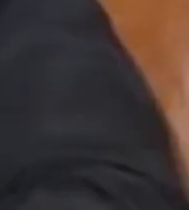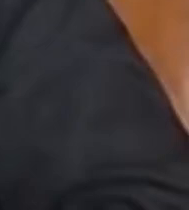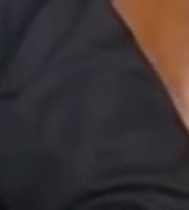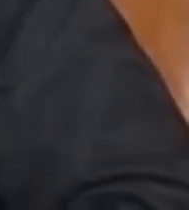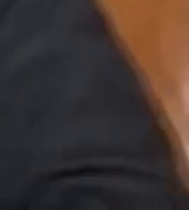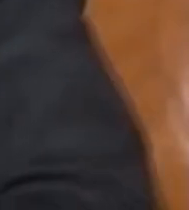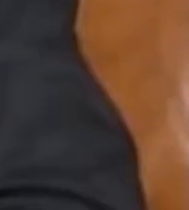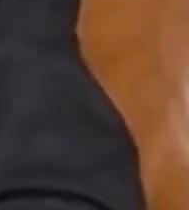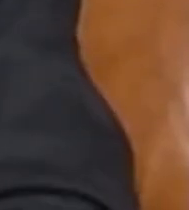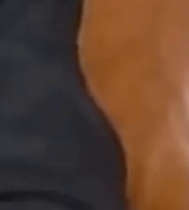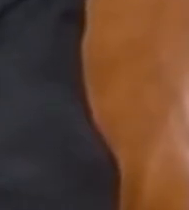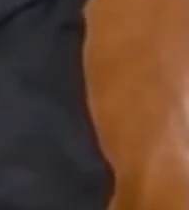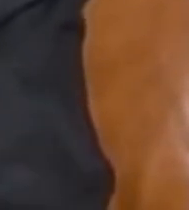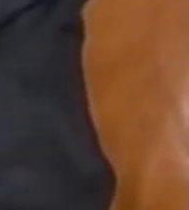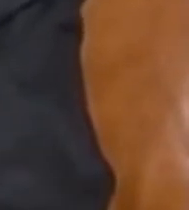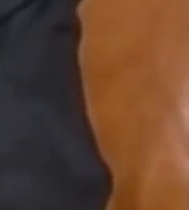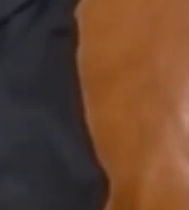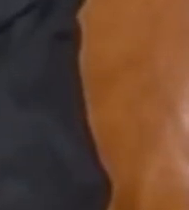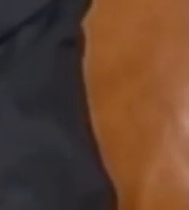ძალიან ვცდილობდი რომ ლამაზი ვიყოდი.